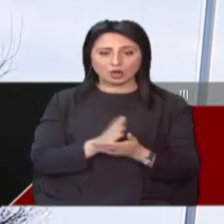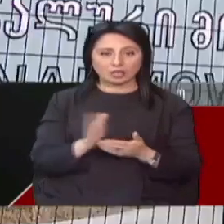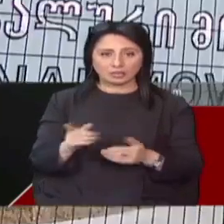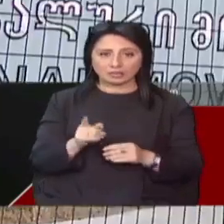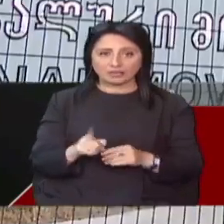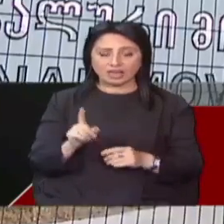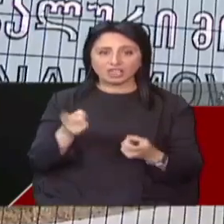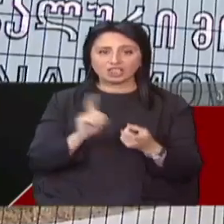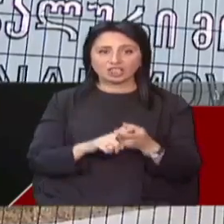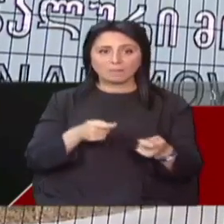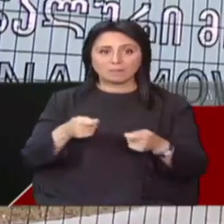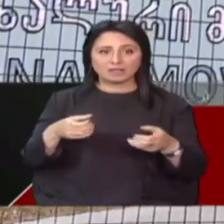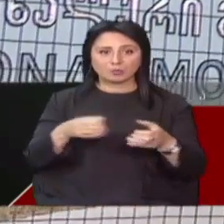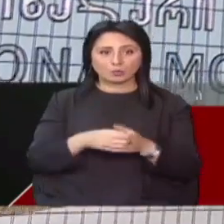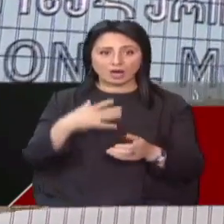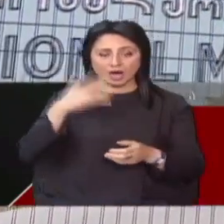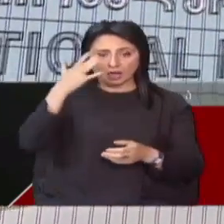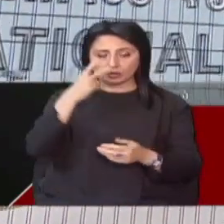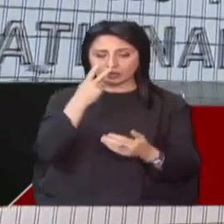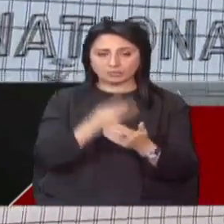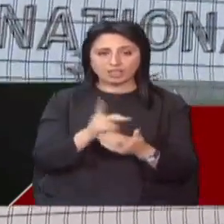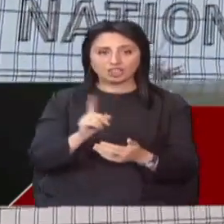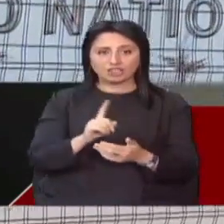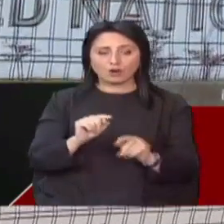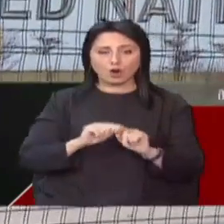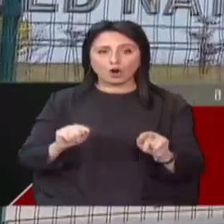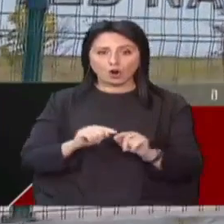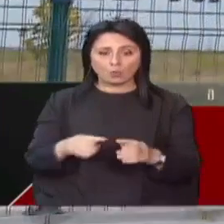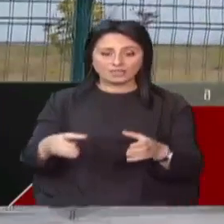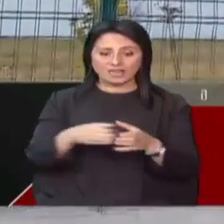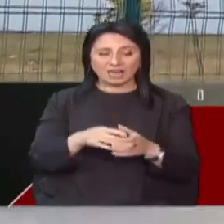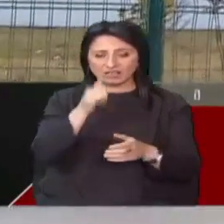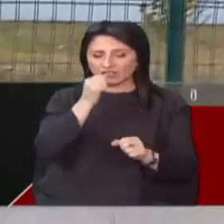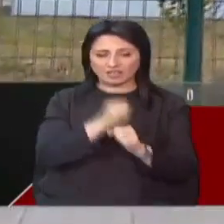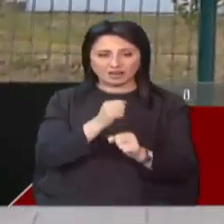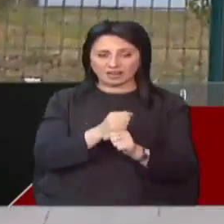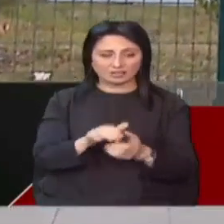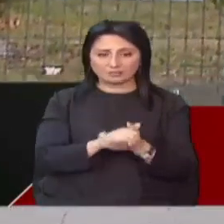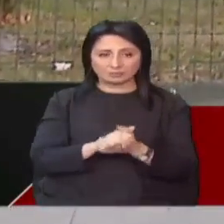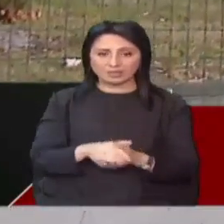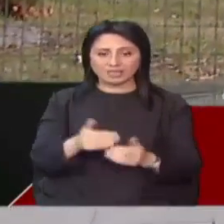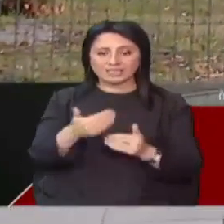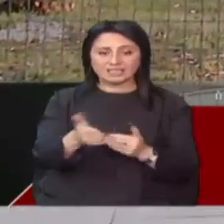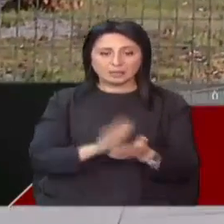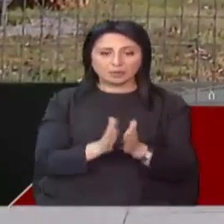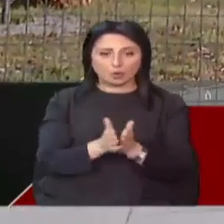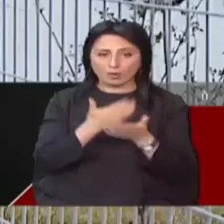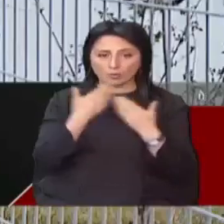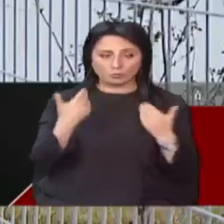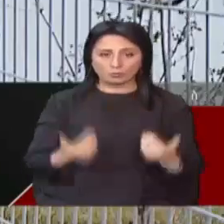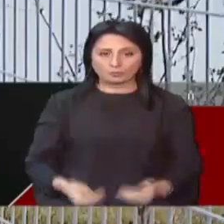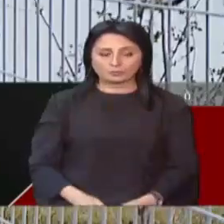ნაწილი. რაც შეეხება მმართველ გუნდს, ქართულ ოცნებაში მიაჩნიათ, რომ ოპოზიცია გაერთიანებას ვერ შეძლებს, რადგან ამის წინაპირობა არ არსებობს.